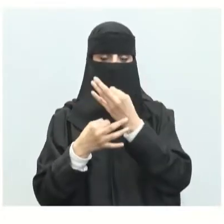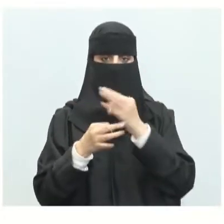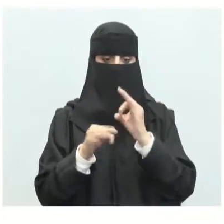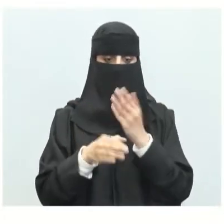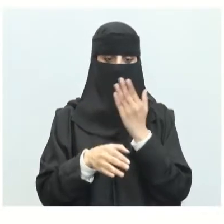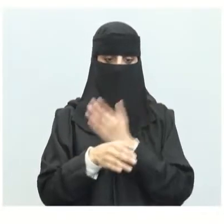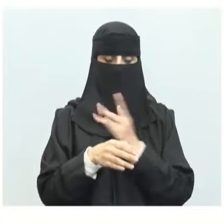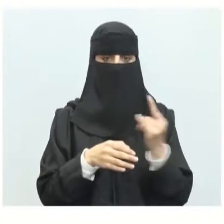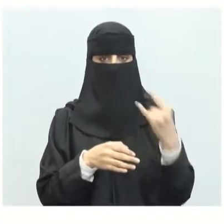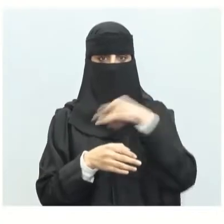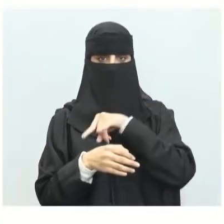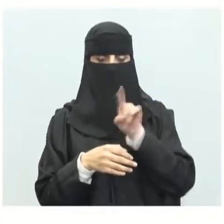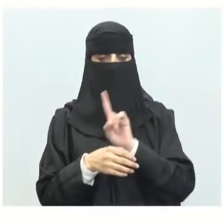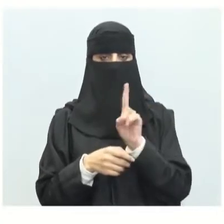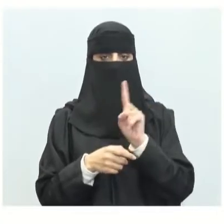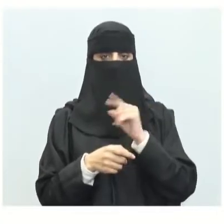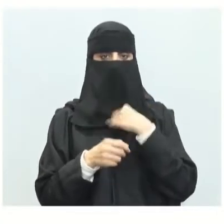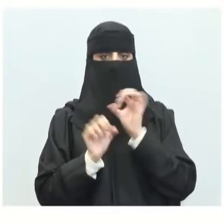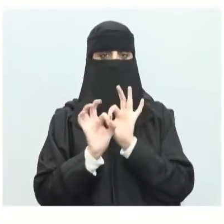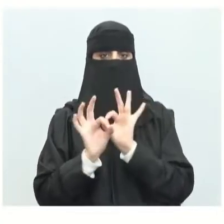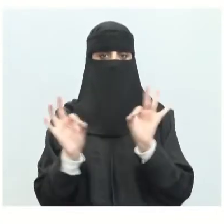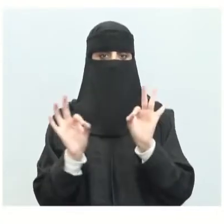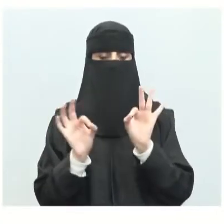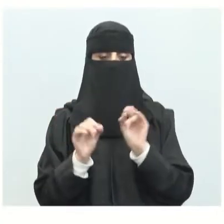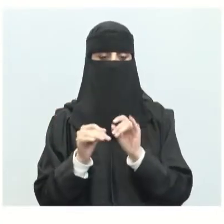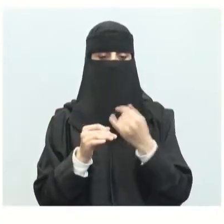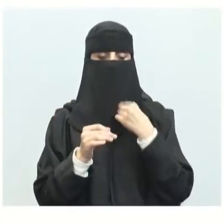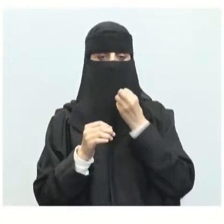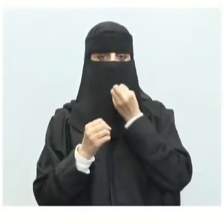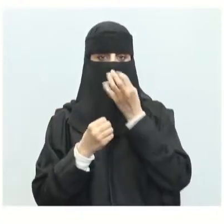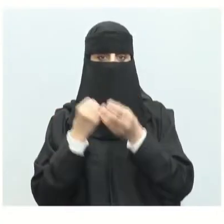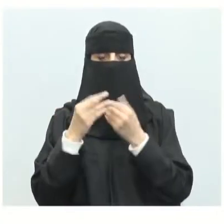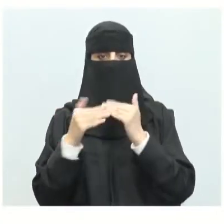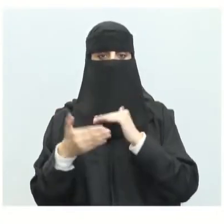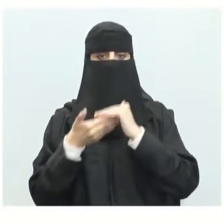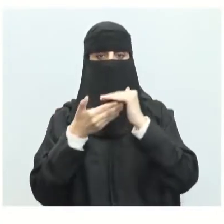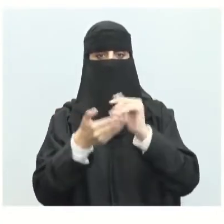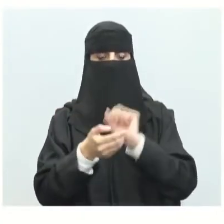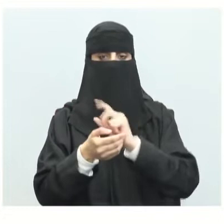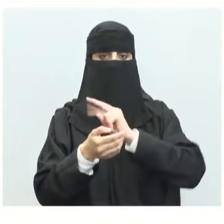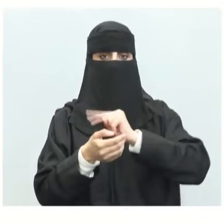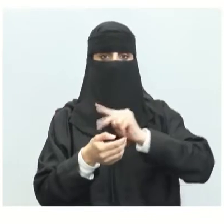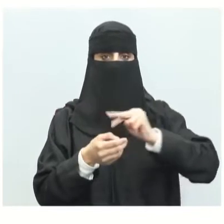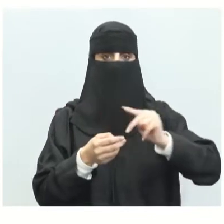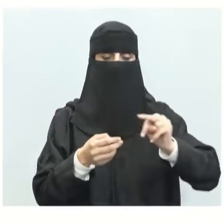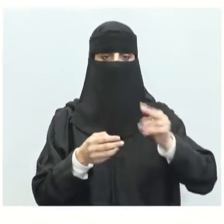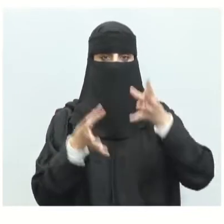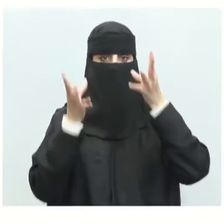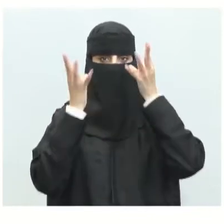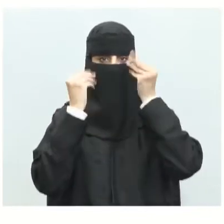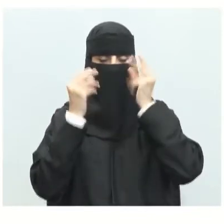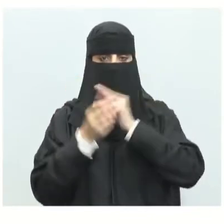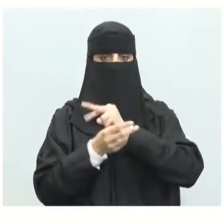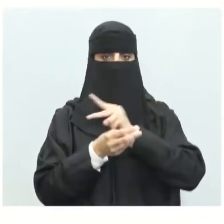انفسكم مشقه السفر واقدم لكم الوانا من المعارف والخبرات